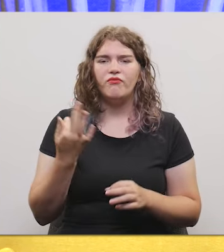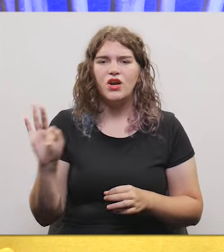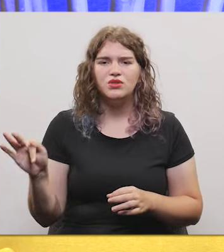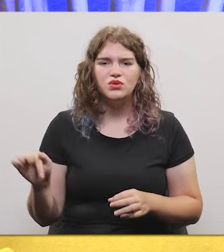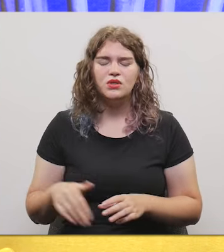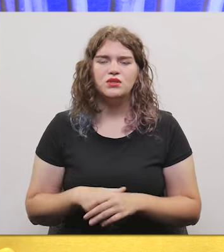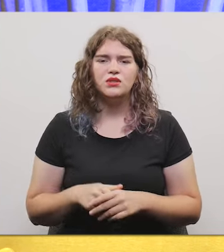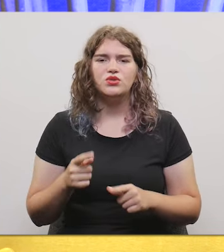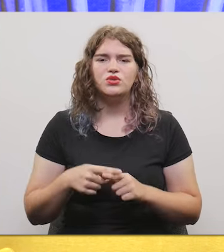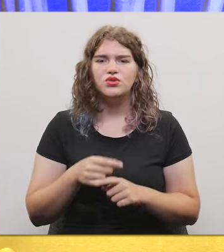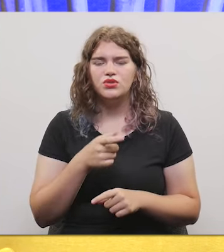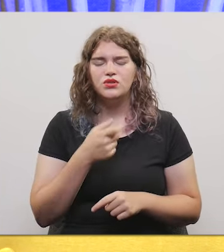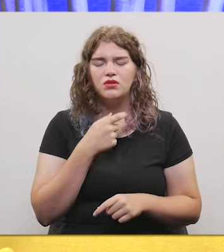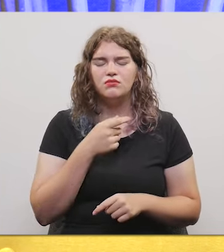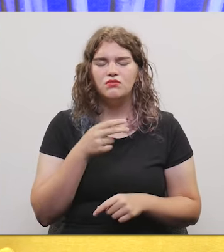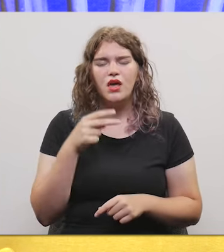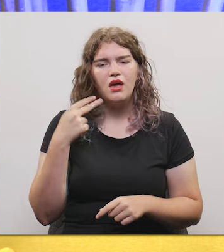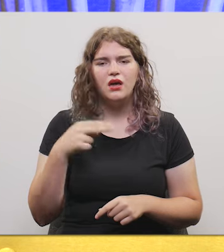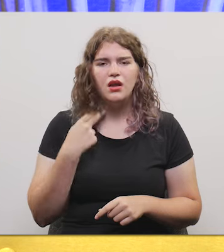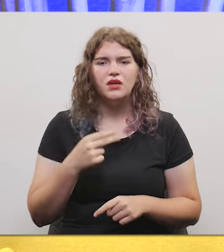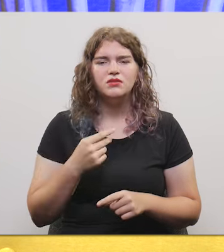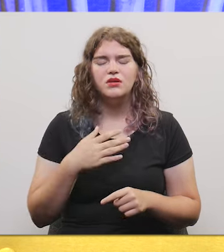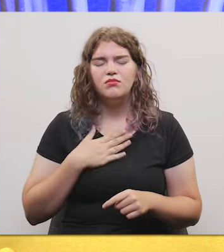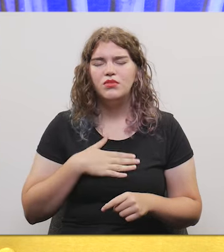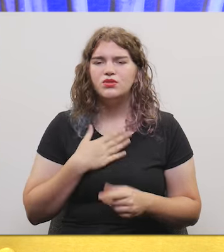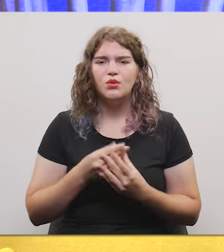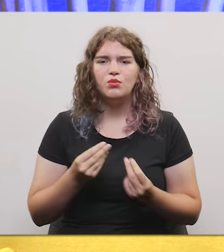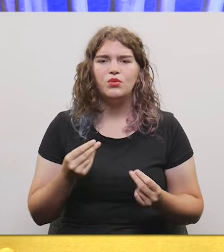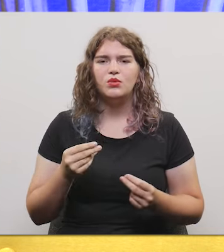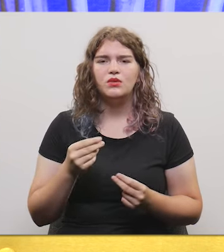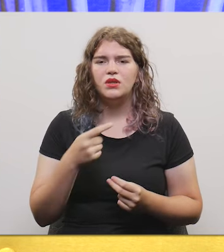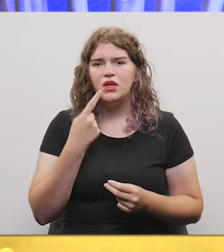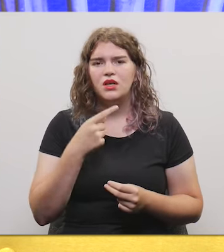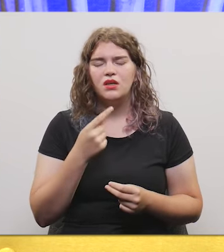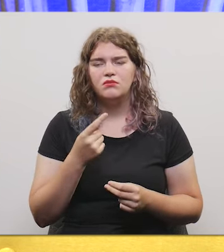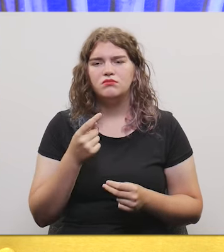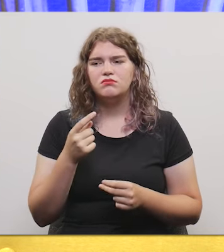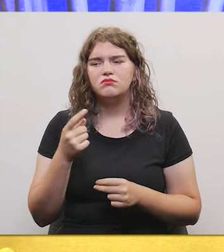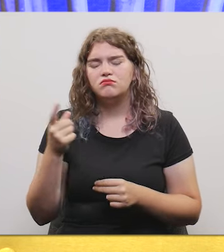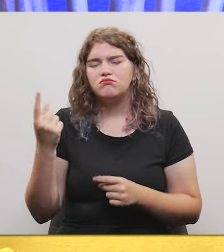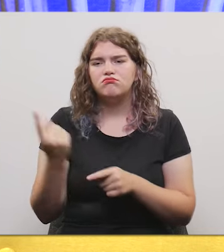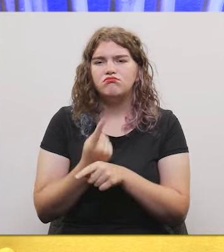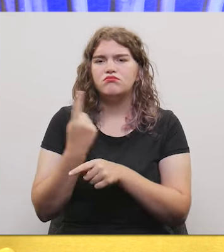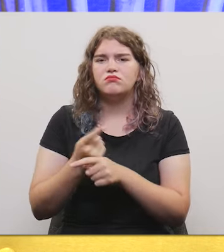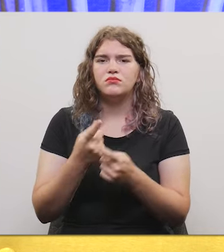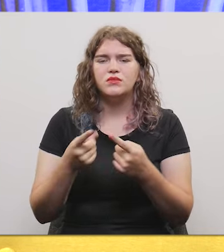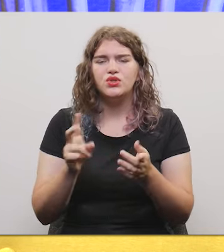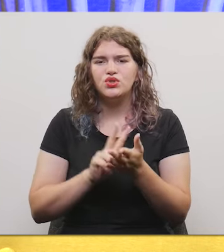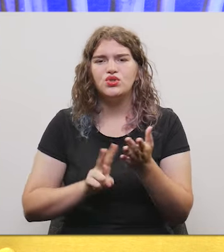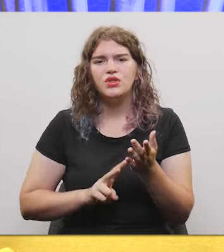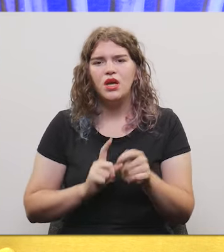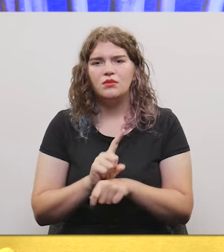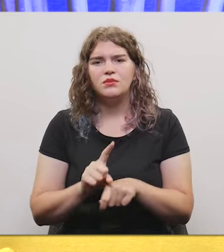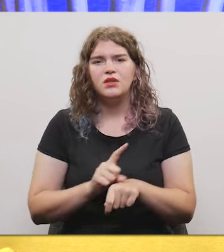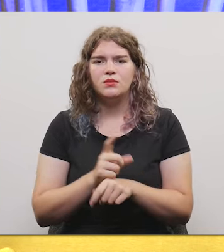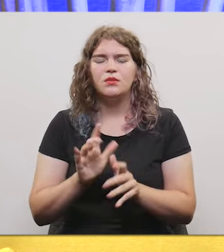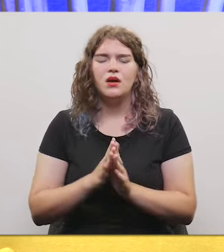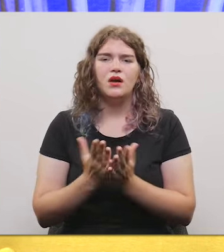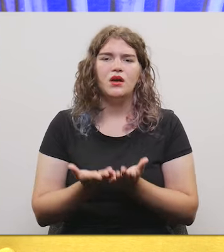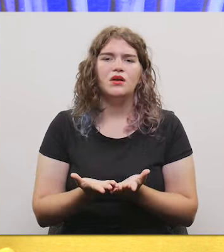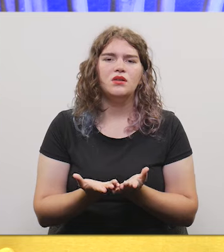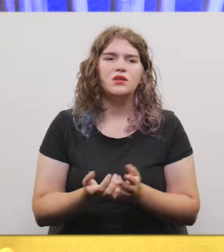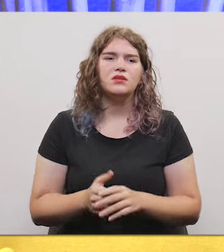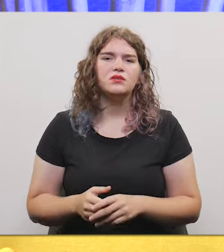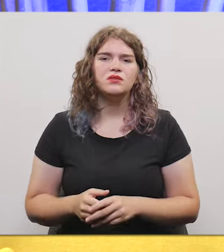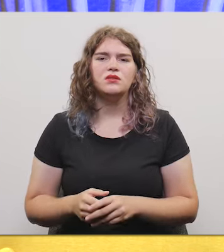eu studiam franceză și engleză și îmi plăceau limbile străine și citeam în perioada